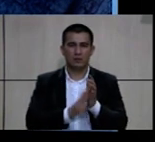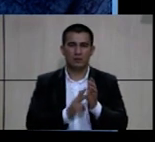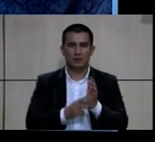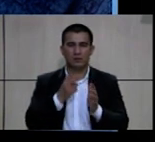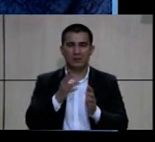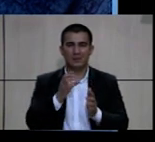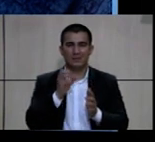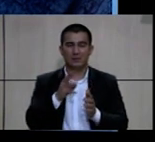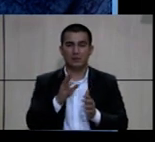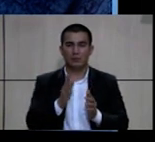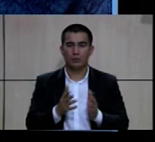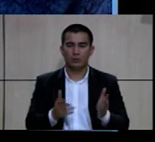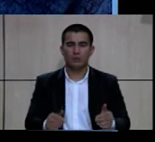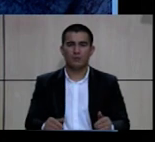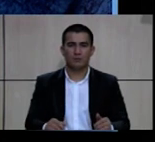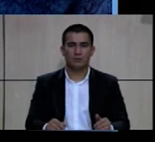60-82 santimetrga yetadi.